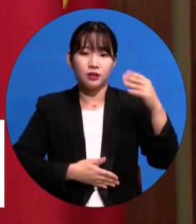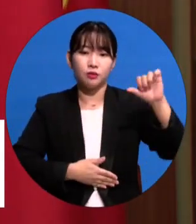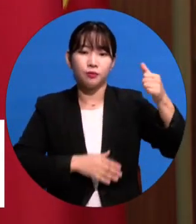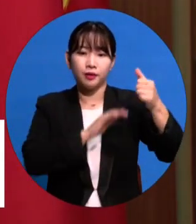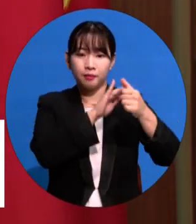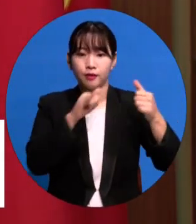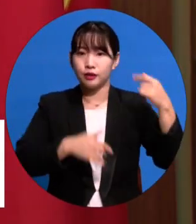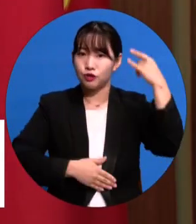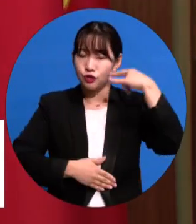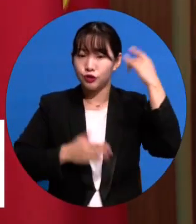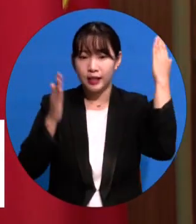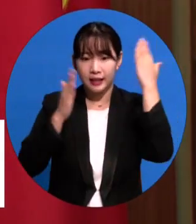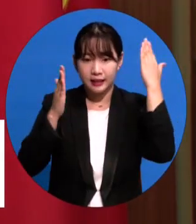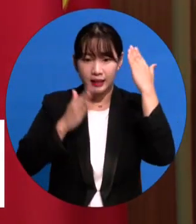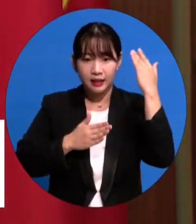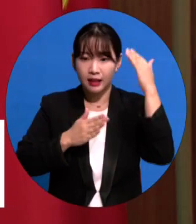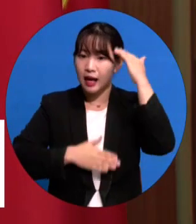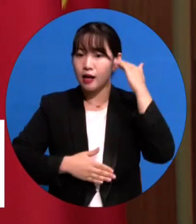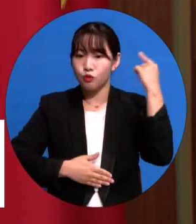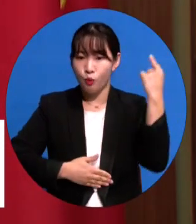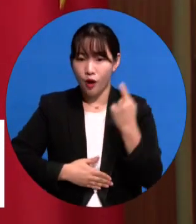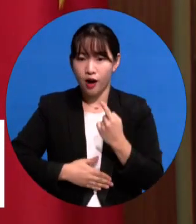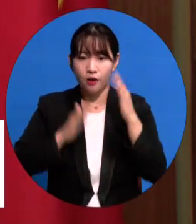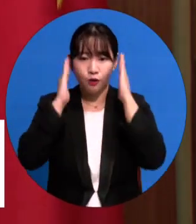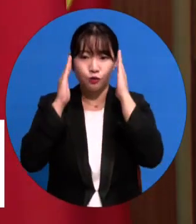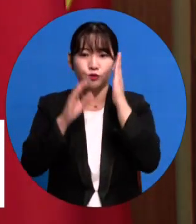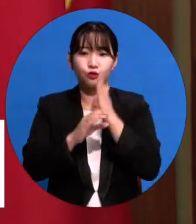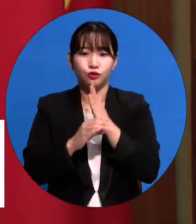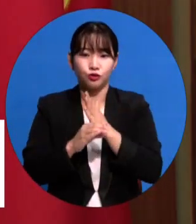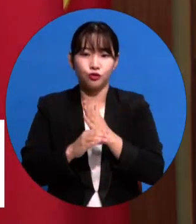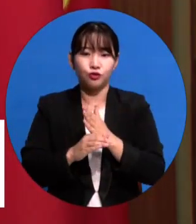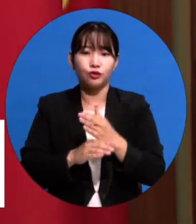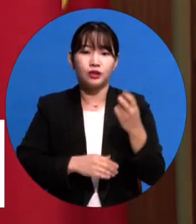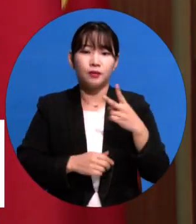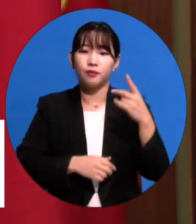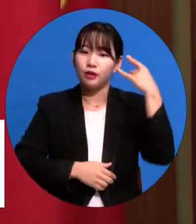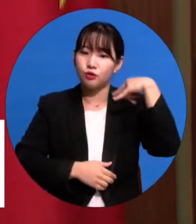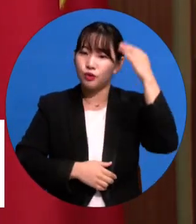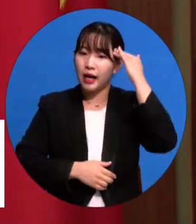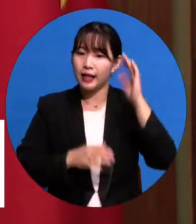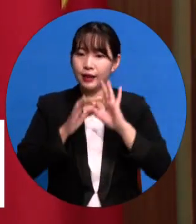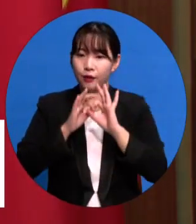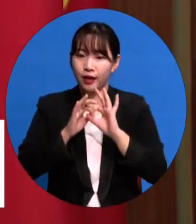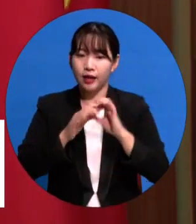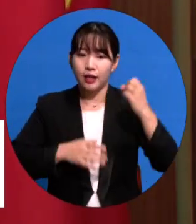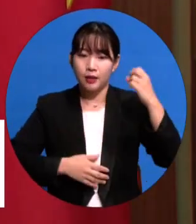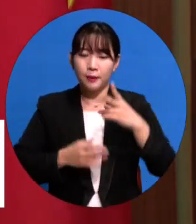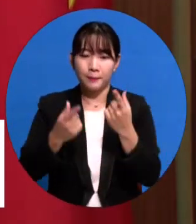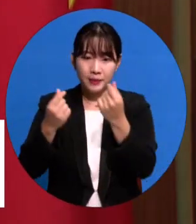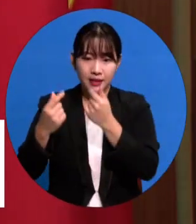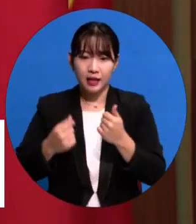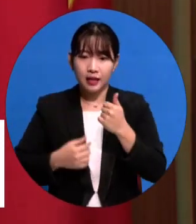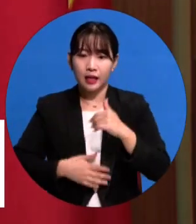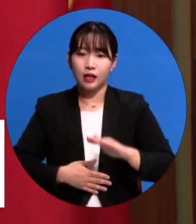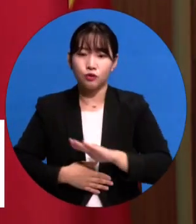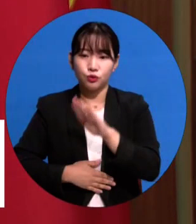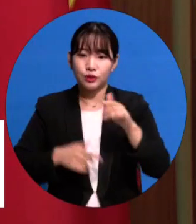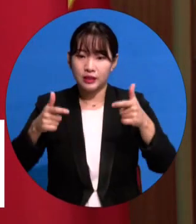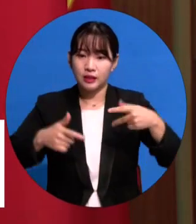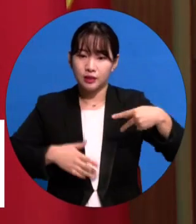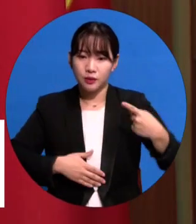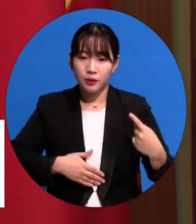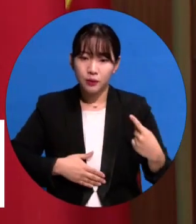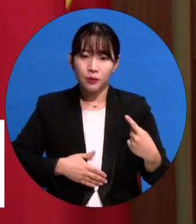명의 중국 유학생들이 여기 와서 공부하고 있습니다. 중한 관계하고 비슷하게 우리 지역에서도